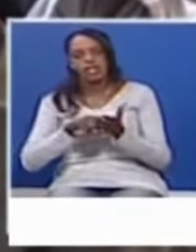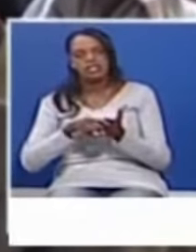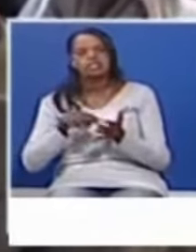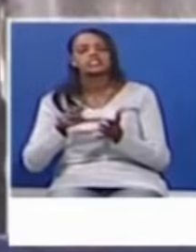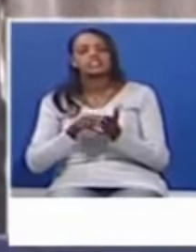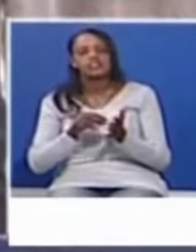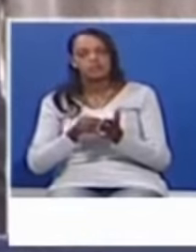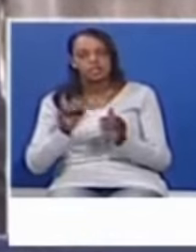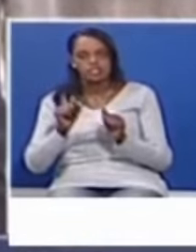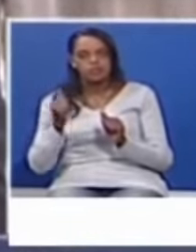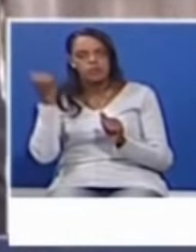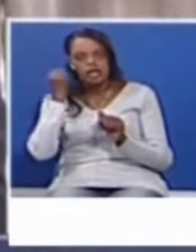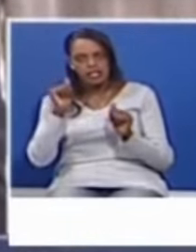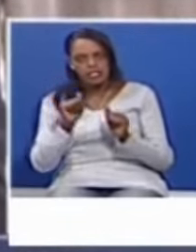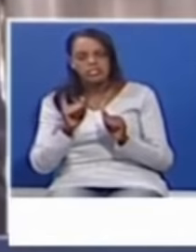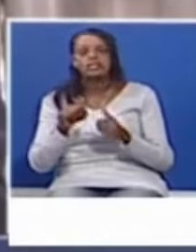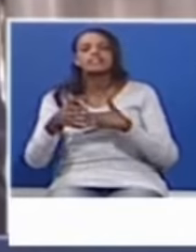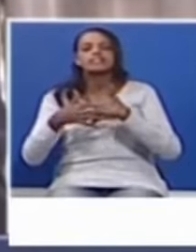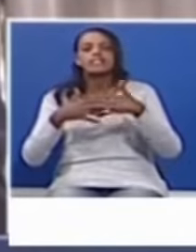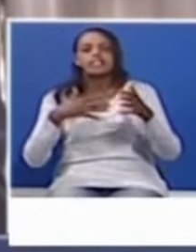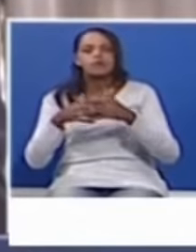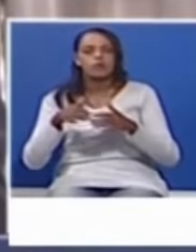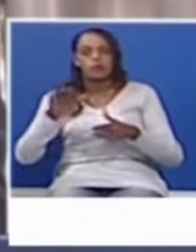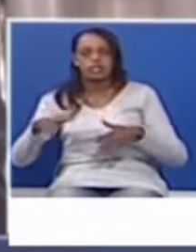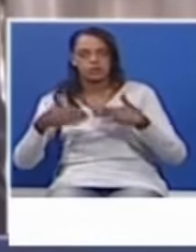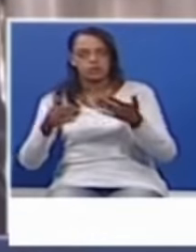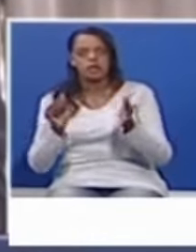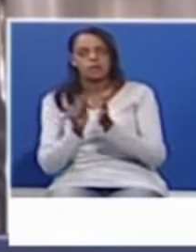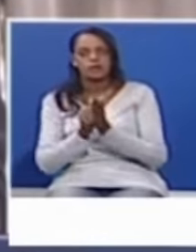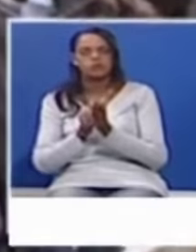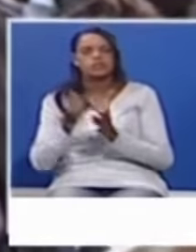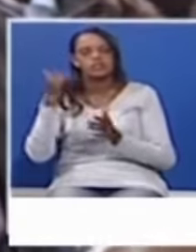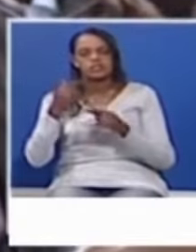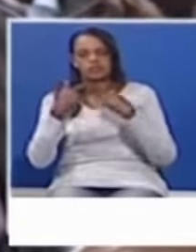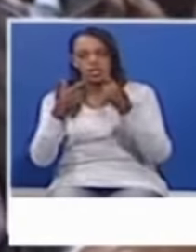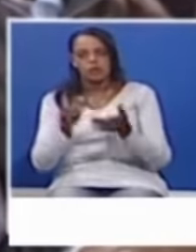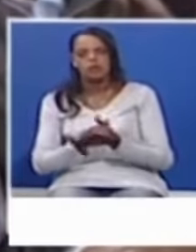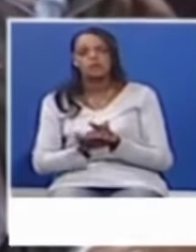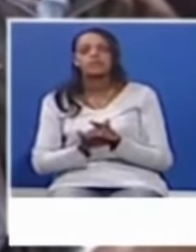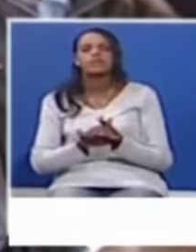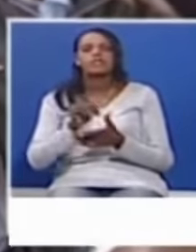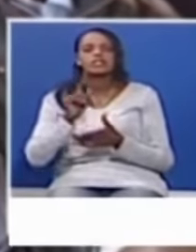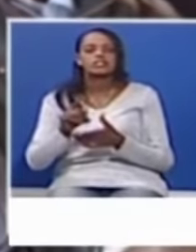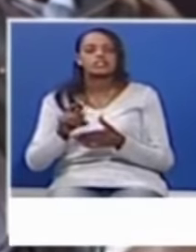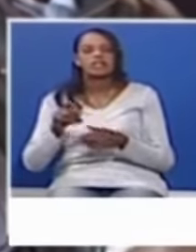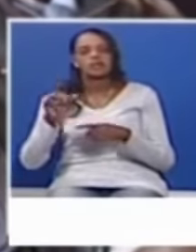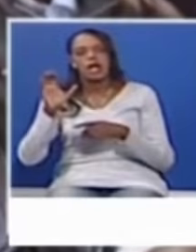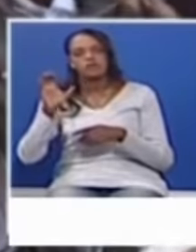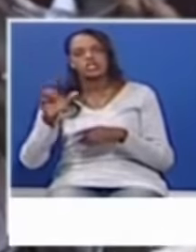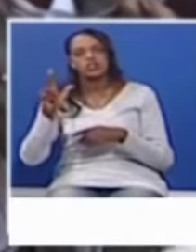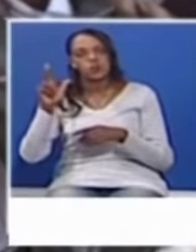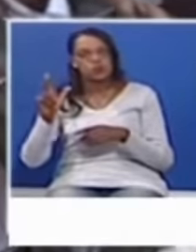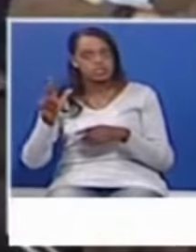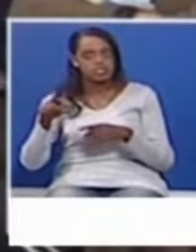ماين آتو مكونن مايل نستخايد مسرح عدلات إيسا عمل كيتو نيري نابزها بحبريتا إتعب أواج قدر حمسان